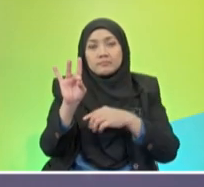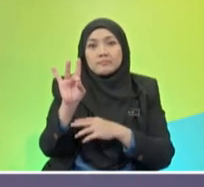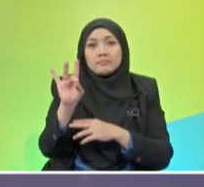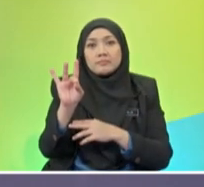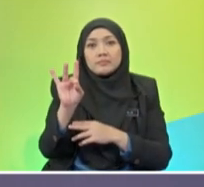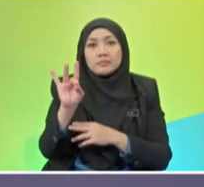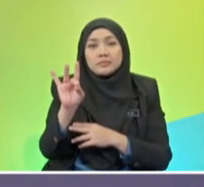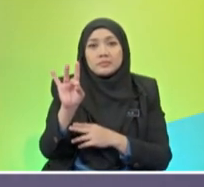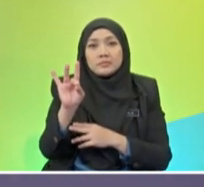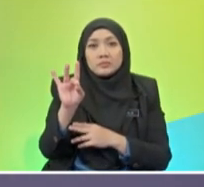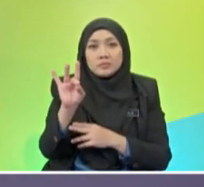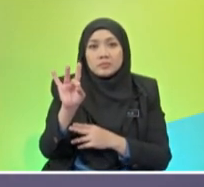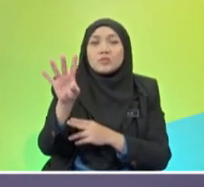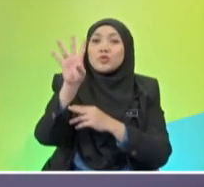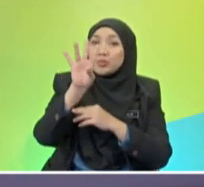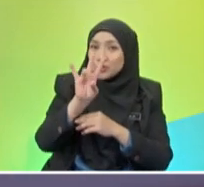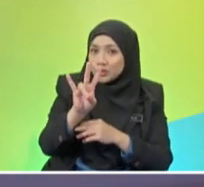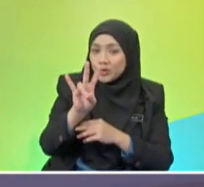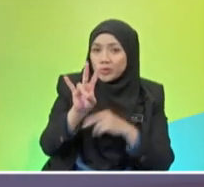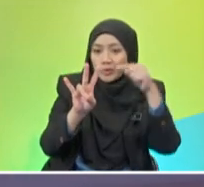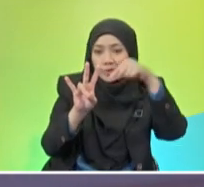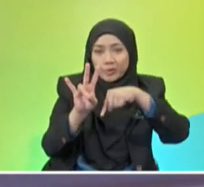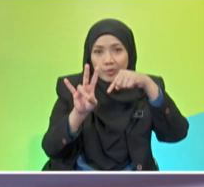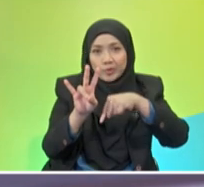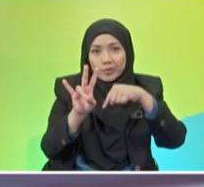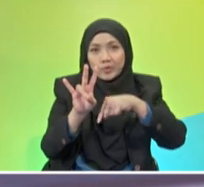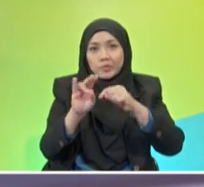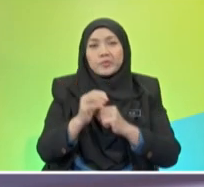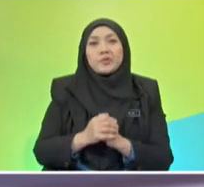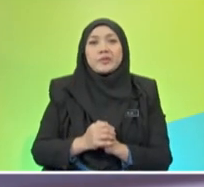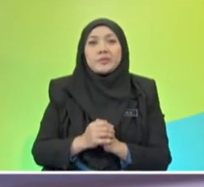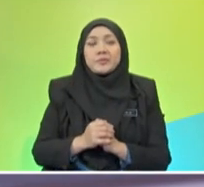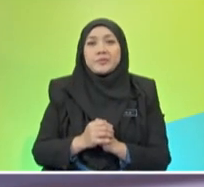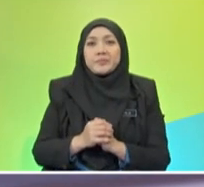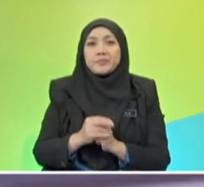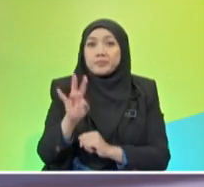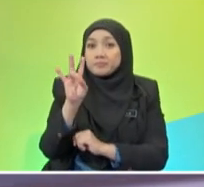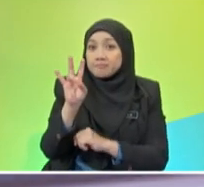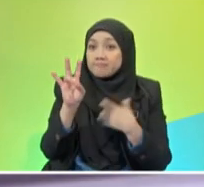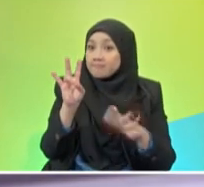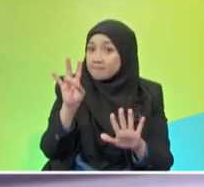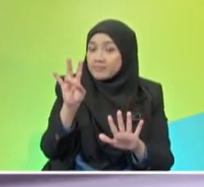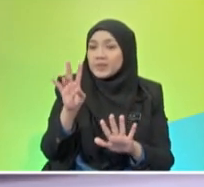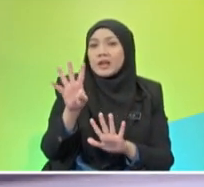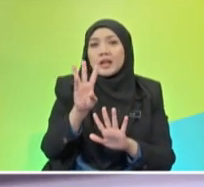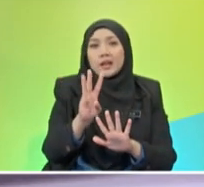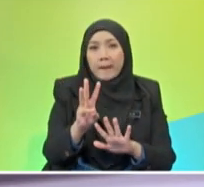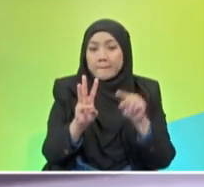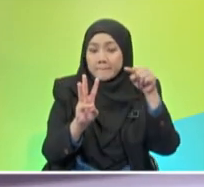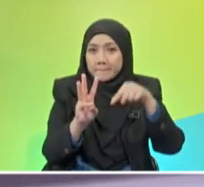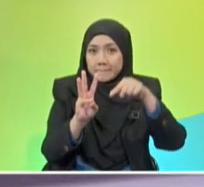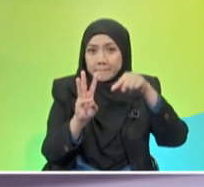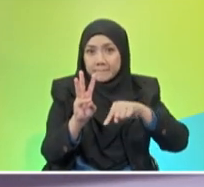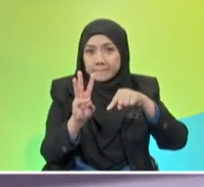9, 8, 7. Betul, 7. Kemudian? Kemudian 6. Betul,